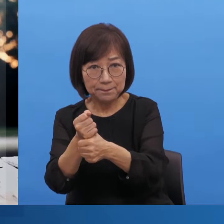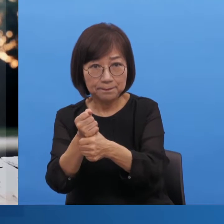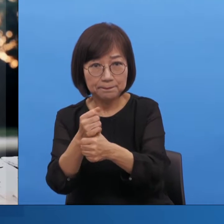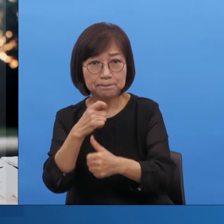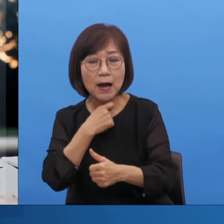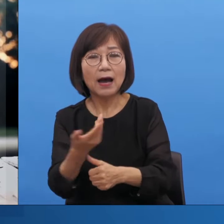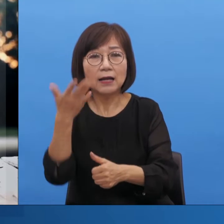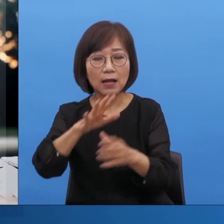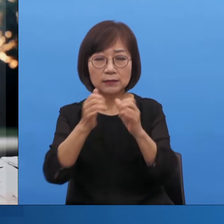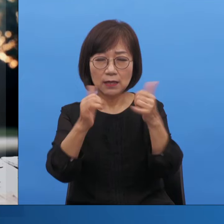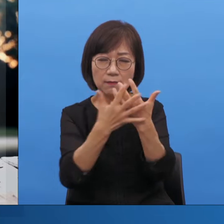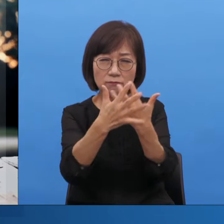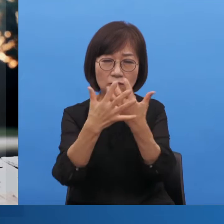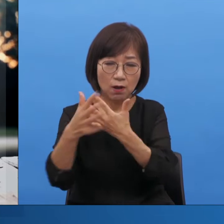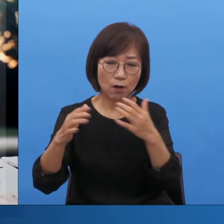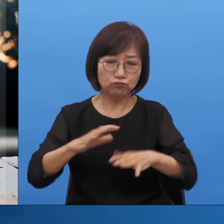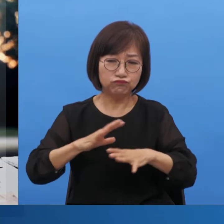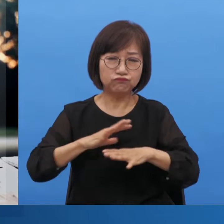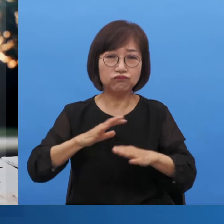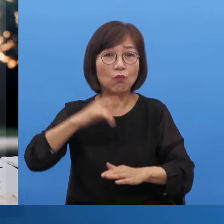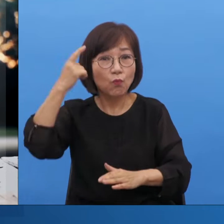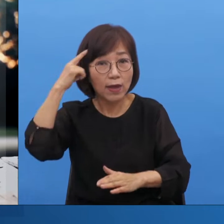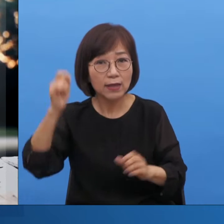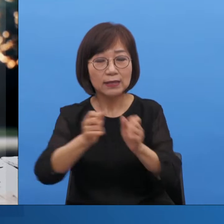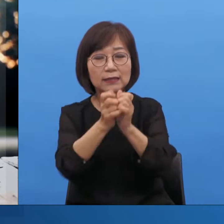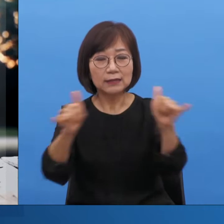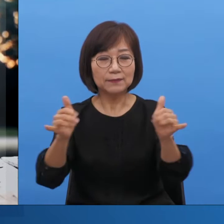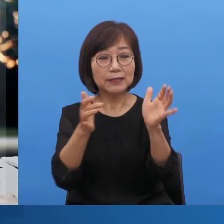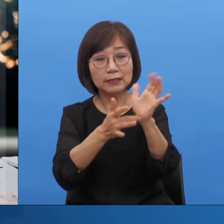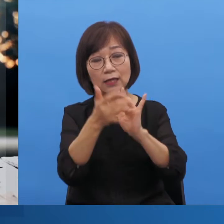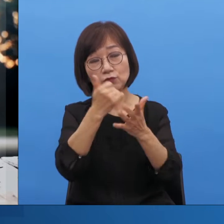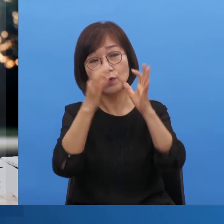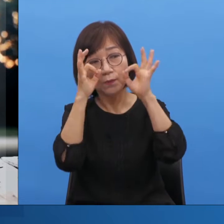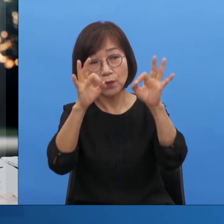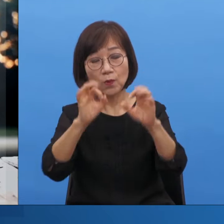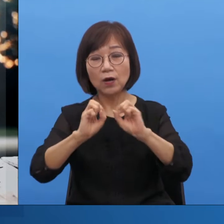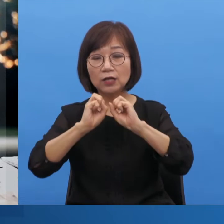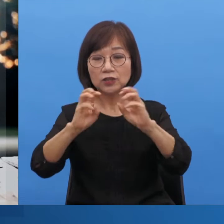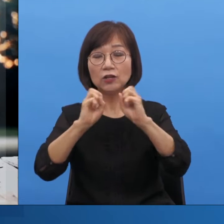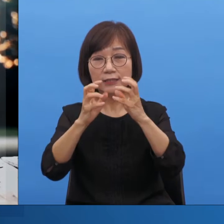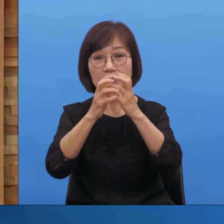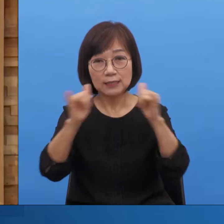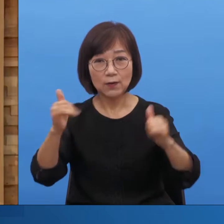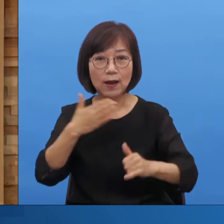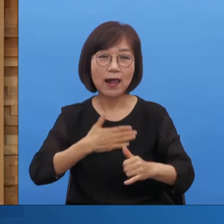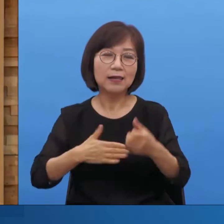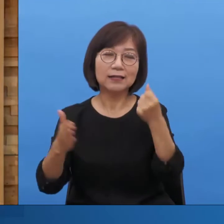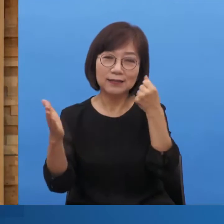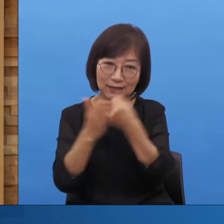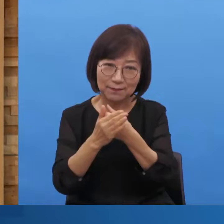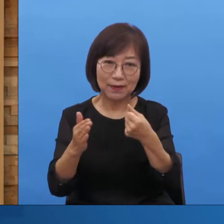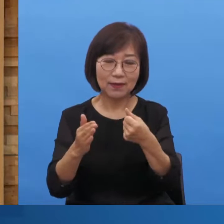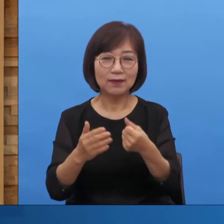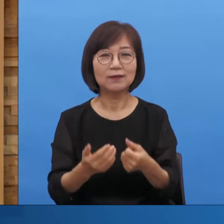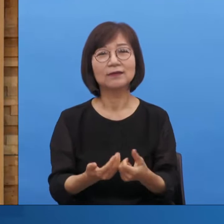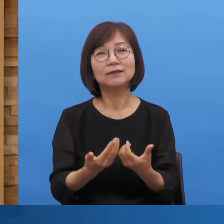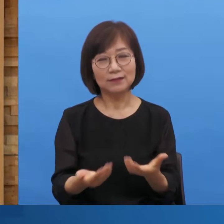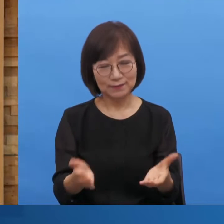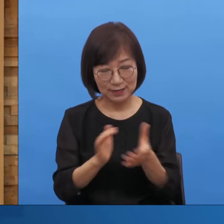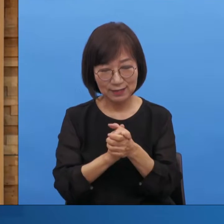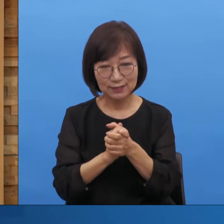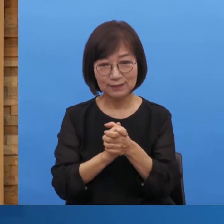무리를 무서워하니 이는 그들이 예수를 선지자로 알미였더라. 아멘.